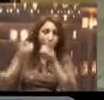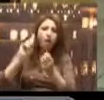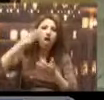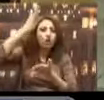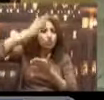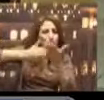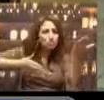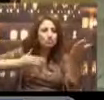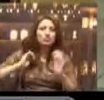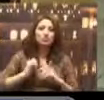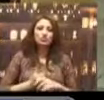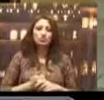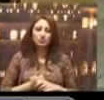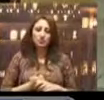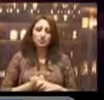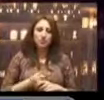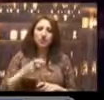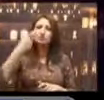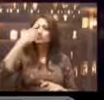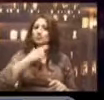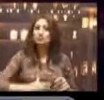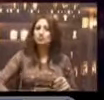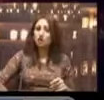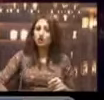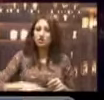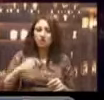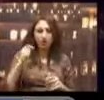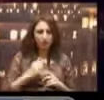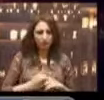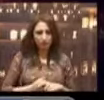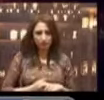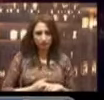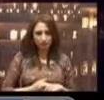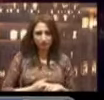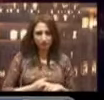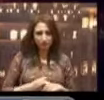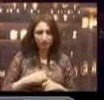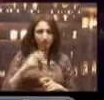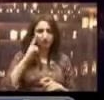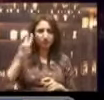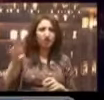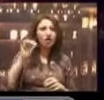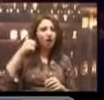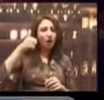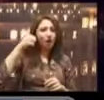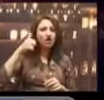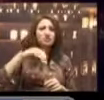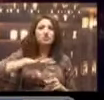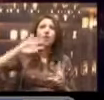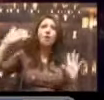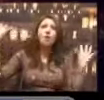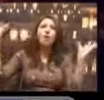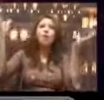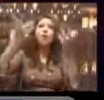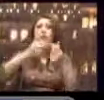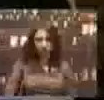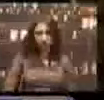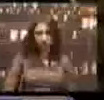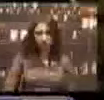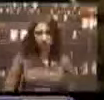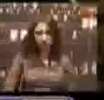شخصيه ثريه جدا جدا جدا، شخصيه ما فيش اغنى من كده شخصيه تتلعب، شخصيه اثرت على امه بحالها